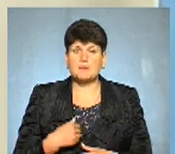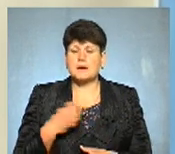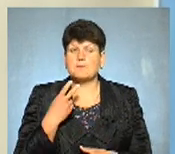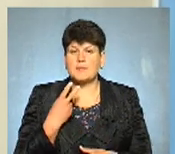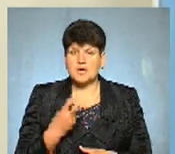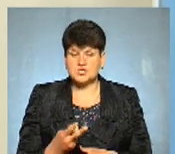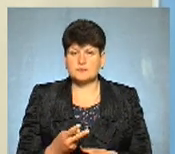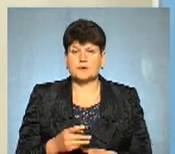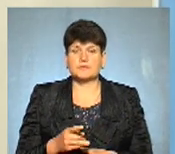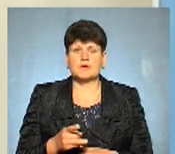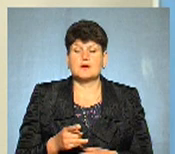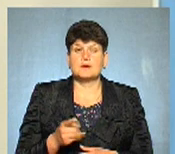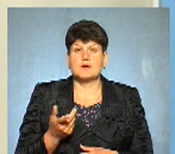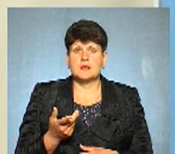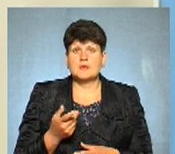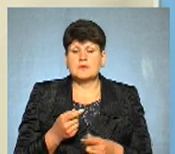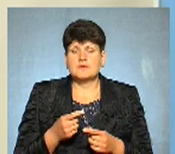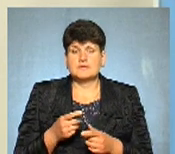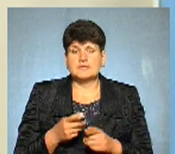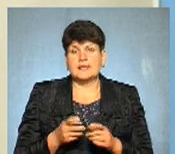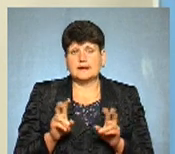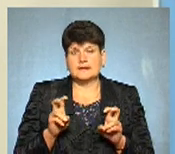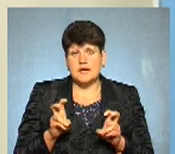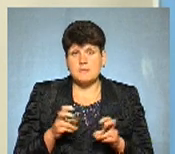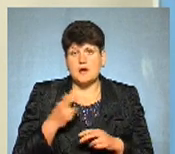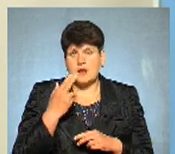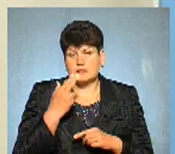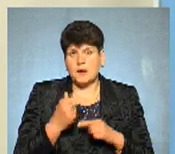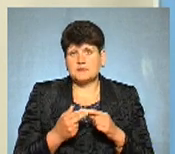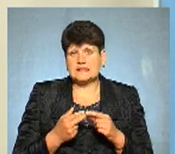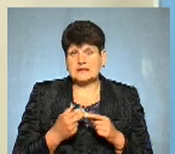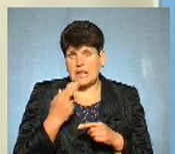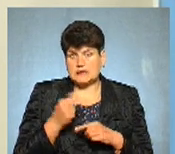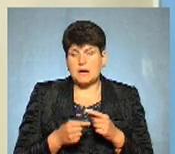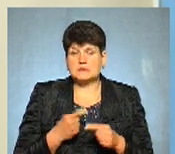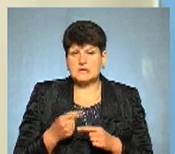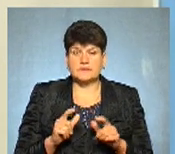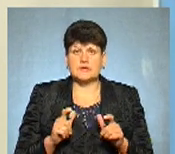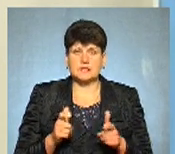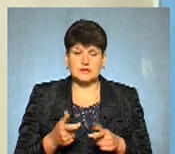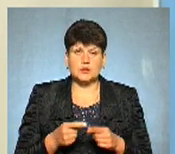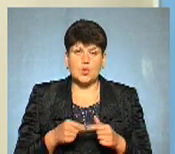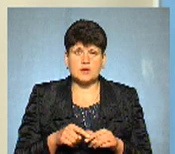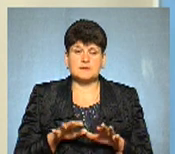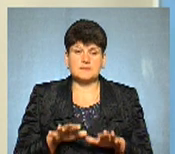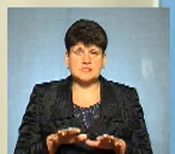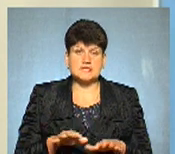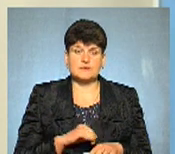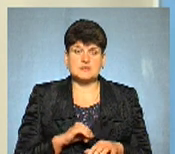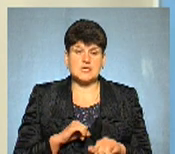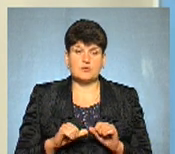ми дійшли знову ж таки до терміну адаптивний карантин, тобто органи місцевого самоврядування, а також комісії